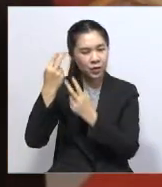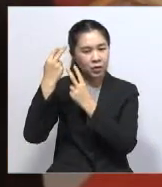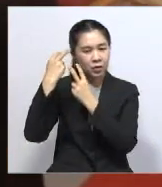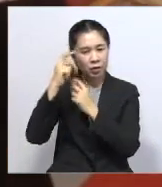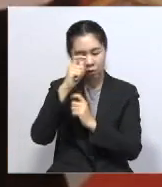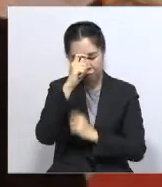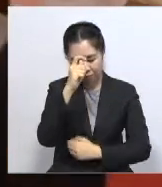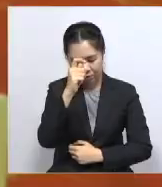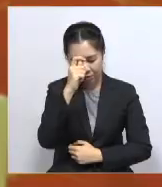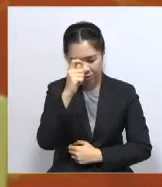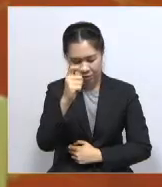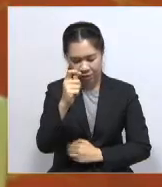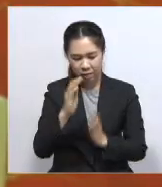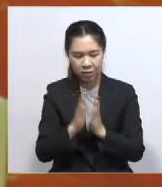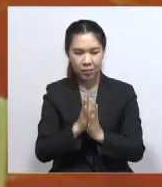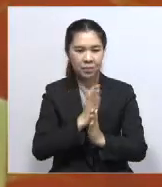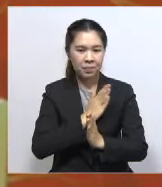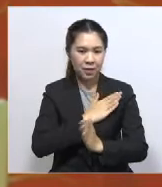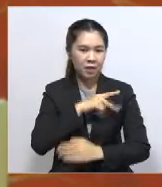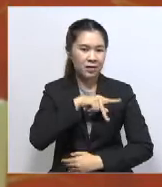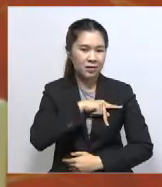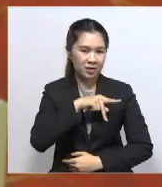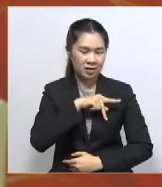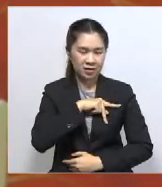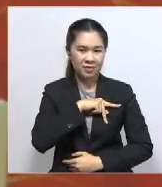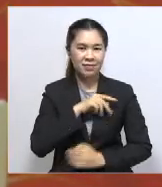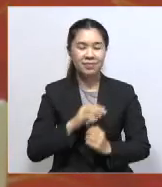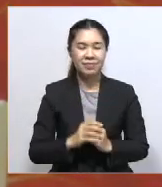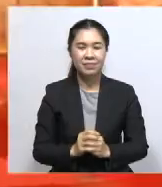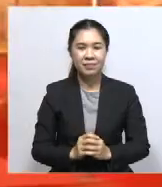สัมมาสัมพุทธเจ้าของชาวพุทธหรือว่าพุทธศาสนิกชนนั่นเองนะคะ